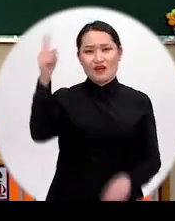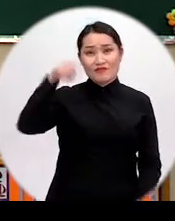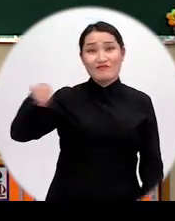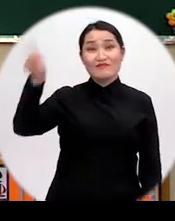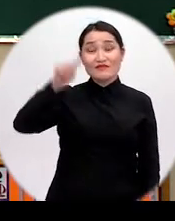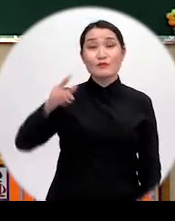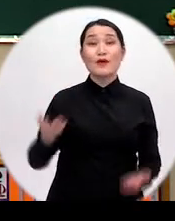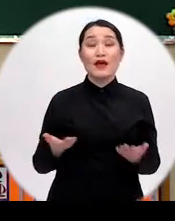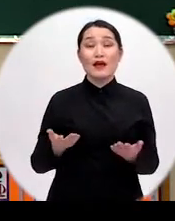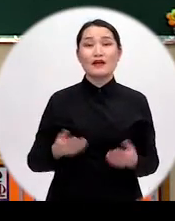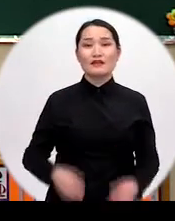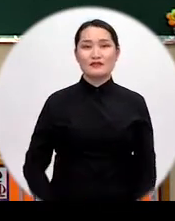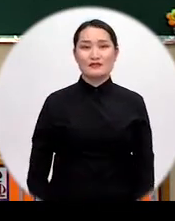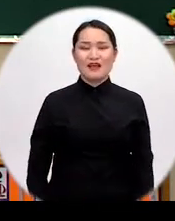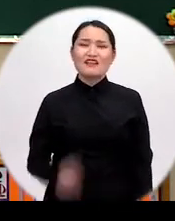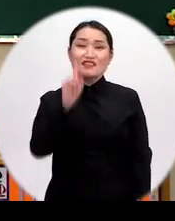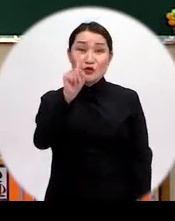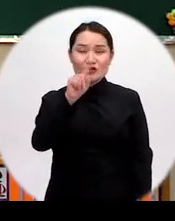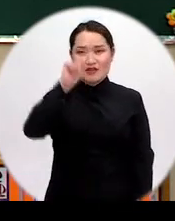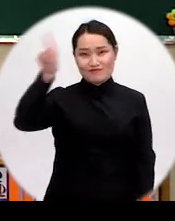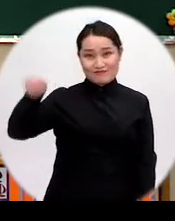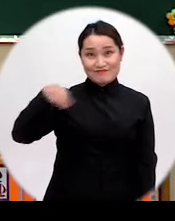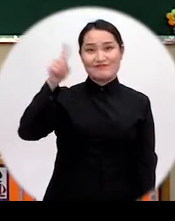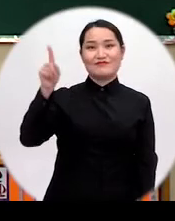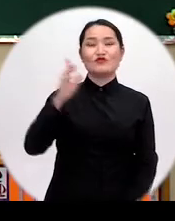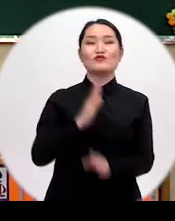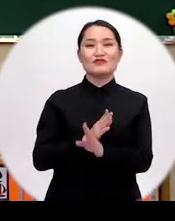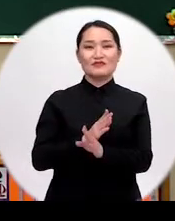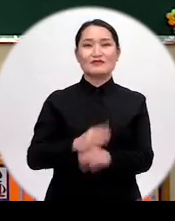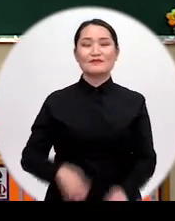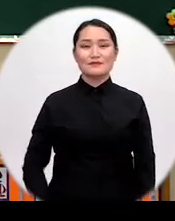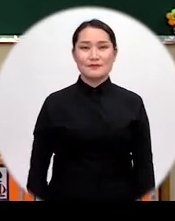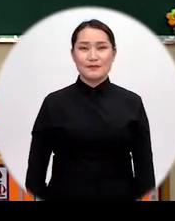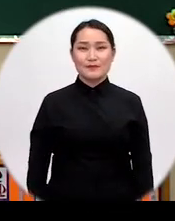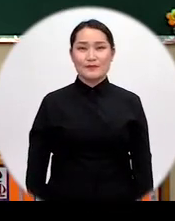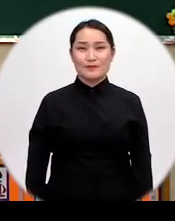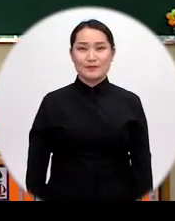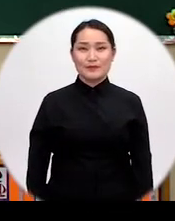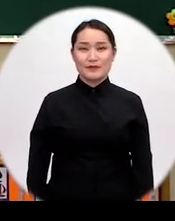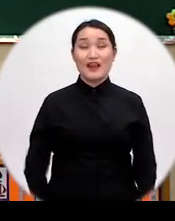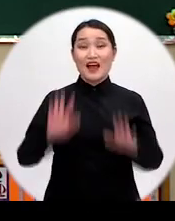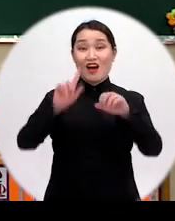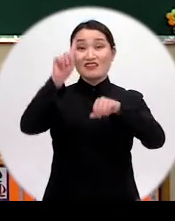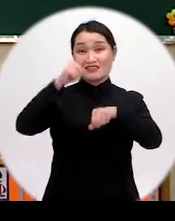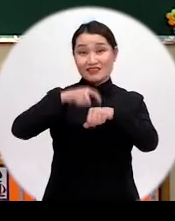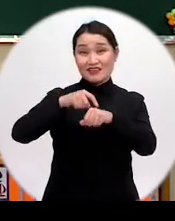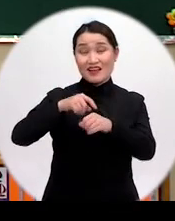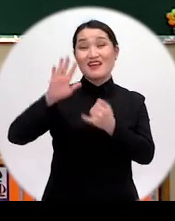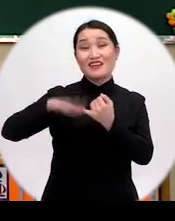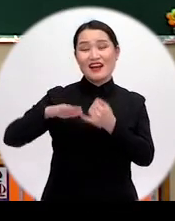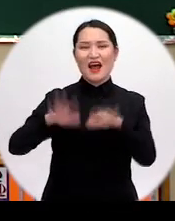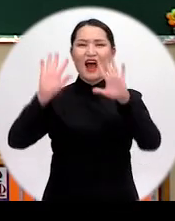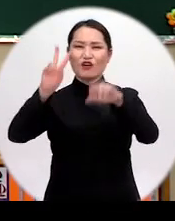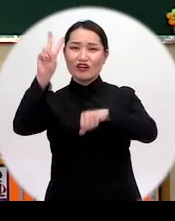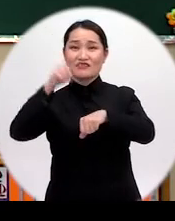ээ? Өө тийм. Ердөө л ганцхан удаа эргэсэн. Тэгвэл 11 цагийн дараагийн цаг маань